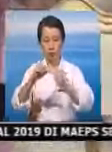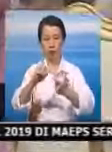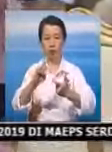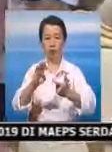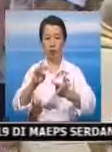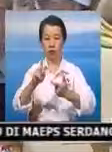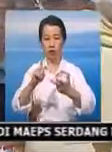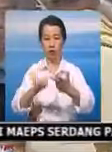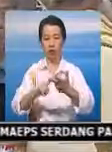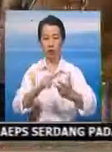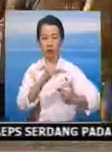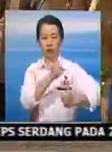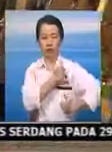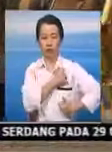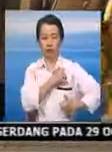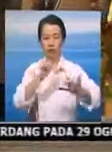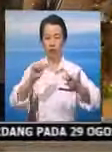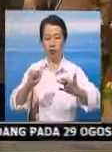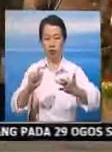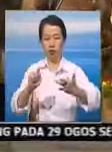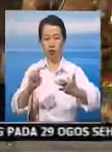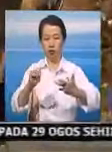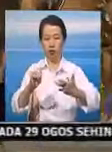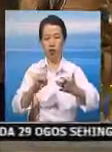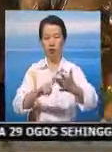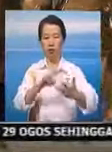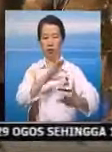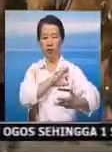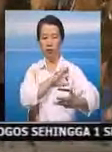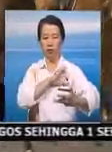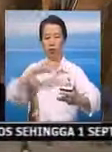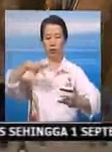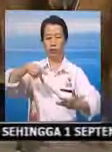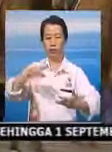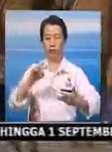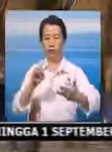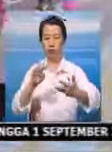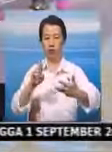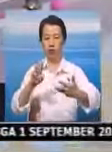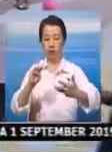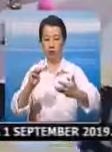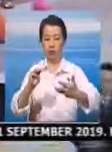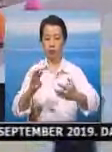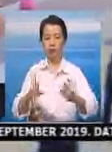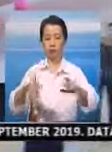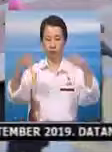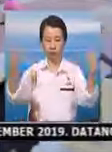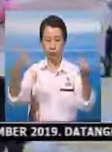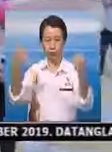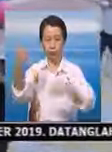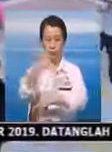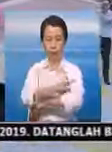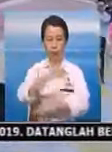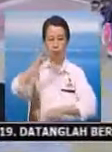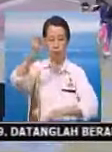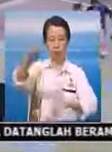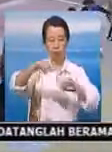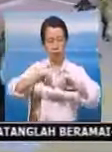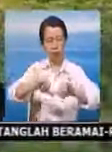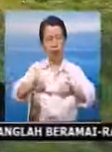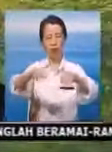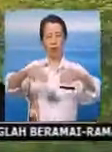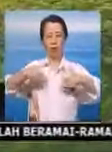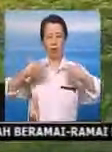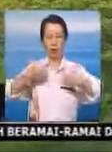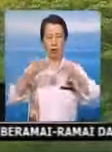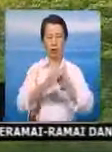DBKL, Angkatan Tentera Malaysia ATM dan Polis Raja Malaysia PDRM. Sambutan Hari Kebangsaan terus meriah